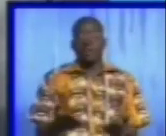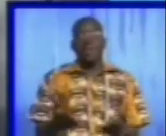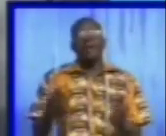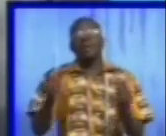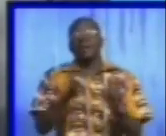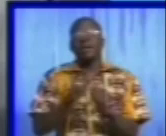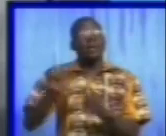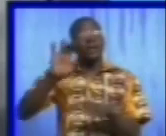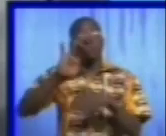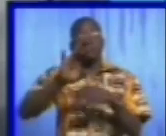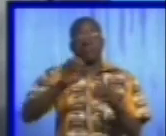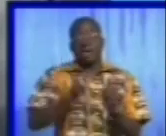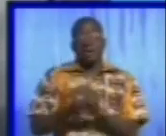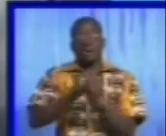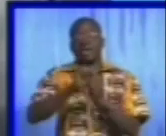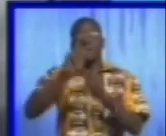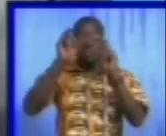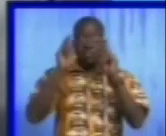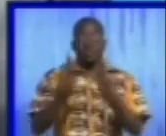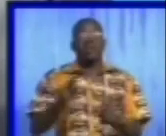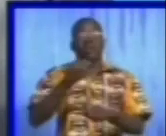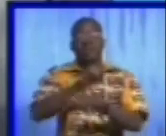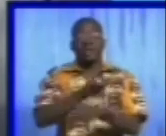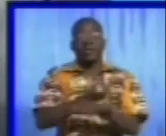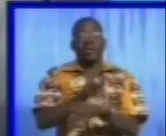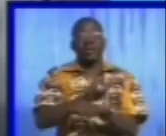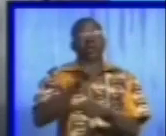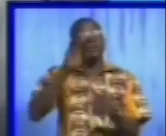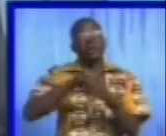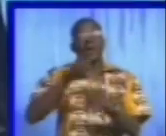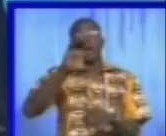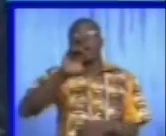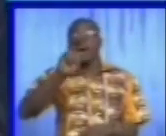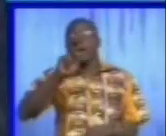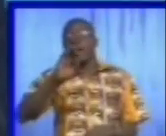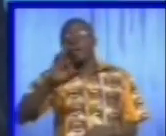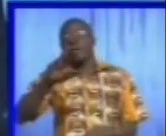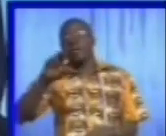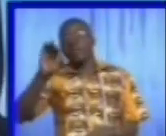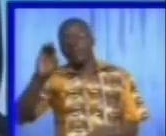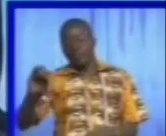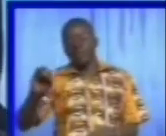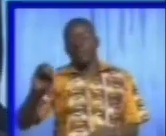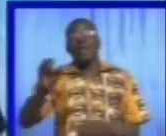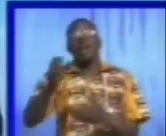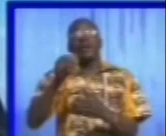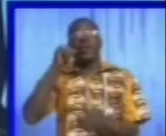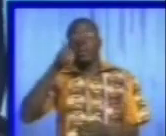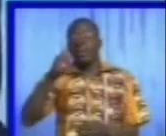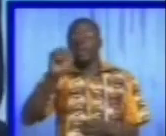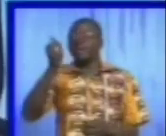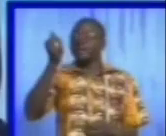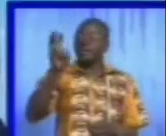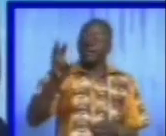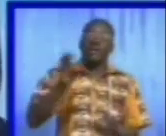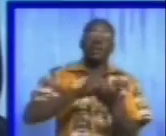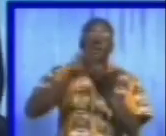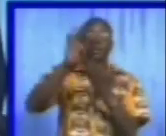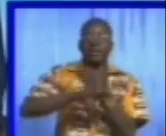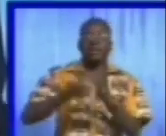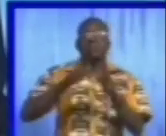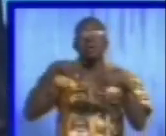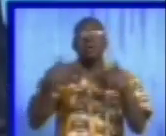des pensionnés de la CARFO et de la CNSS. Alors, à partir de demain, 16 décembre, comment